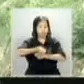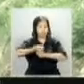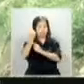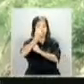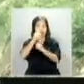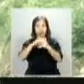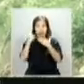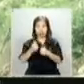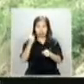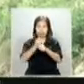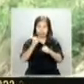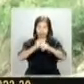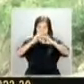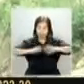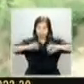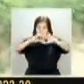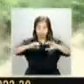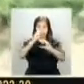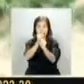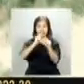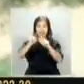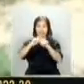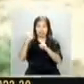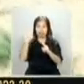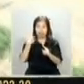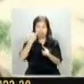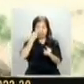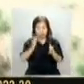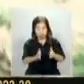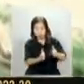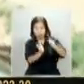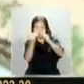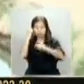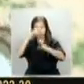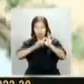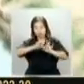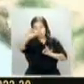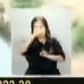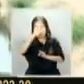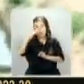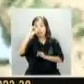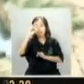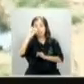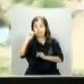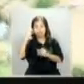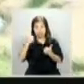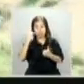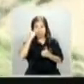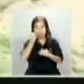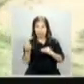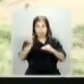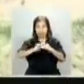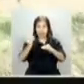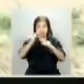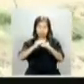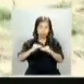การขุดตักหน้าดินในลำห้วยทรายซึ่งมีตาน้ำอยู่เป็นระยะทาง650เมตรทำให้ตอนนี้เริ่มมีน้ำเพื่อสูบเข้าพื้นที่สวนล